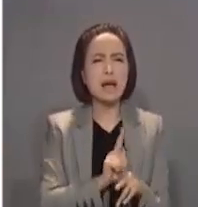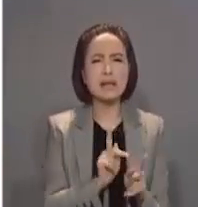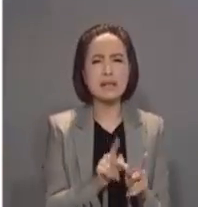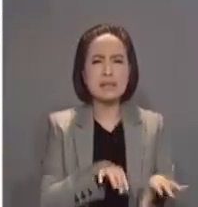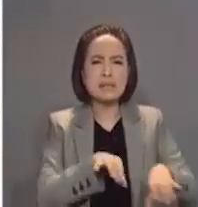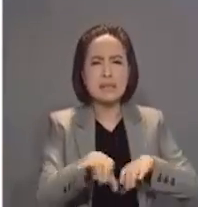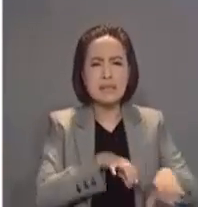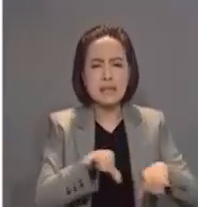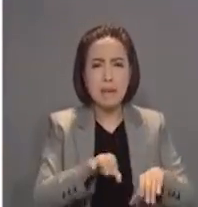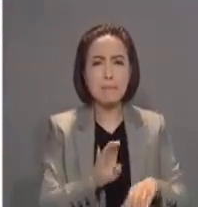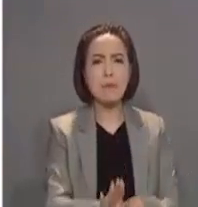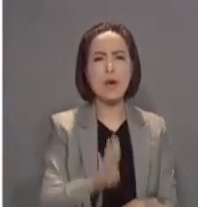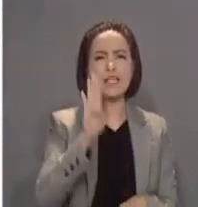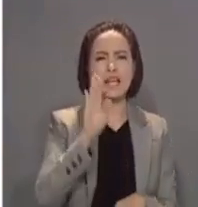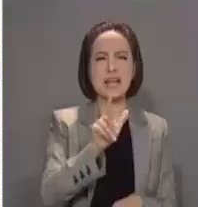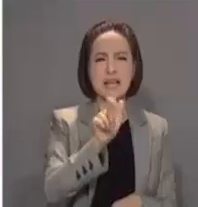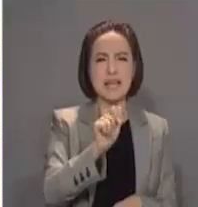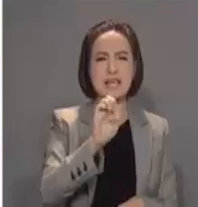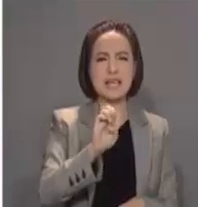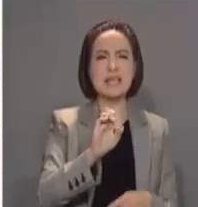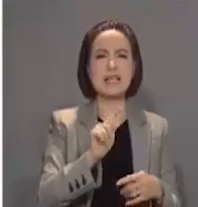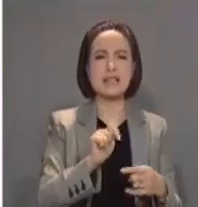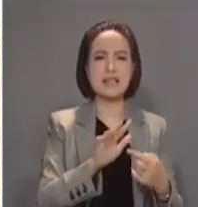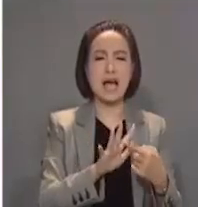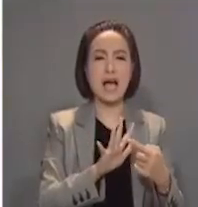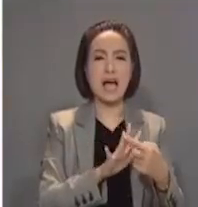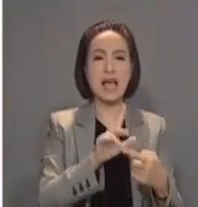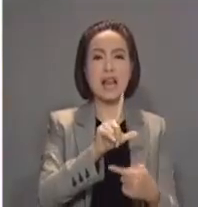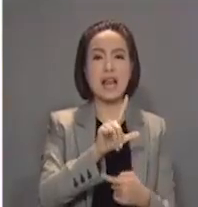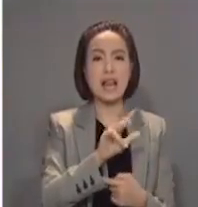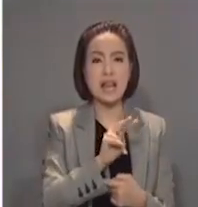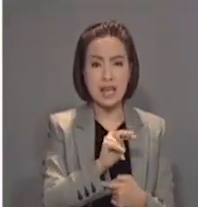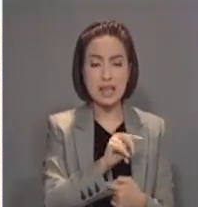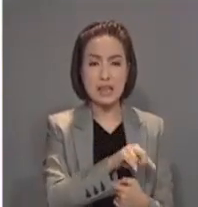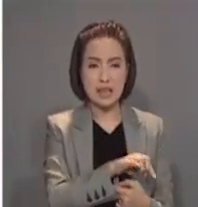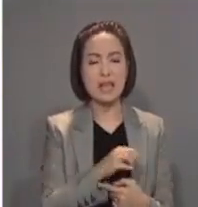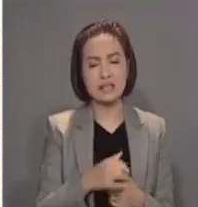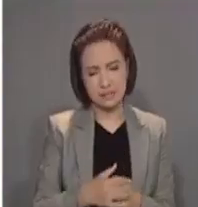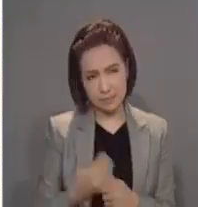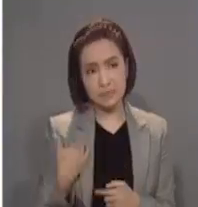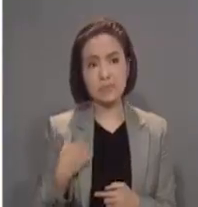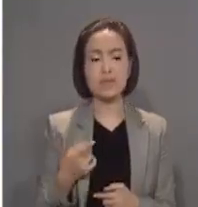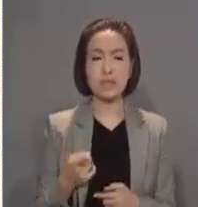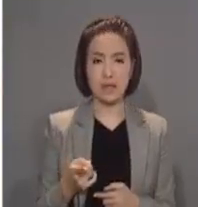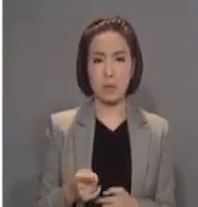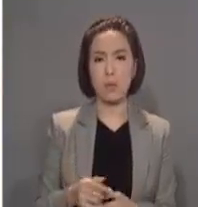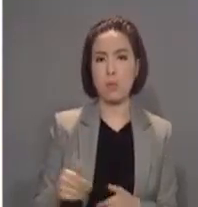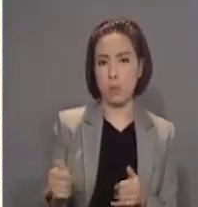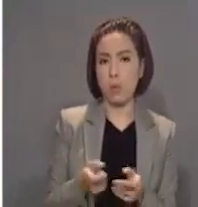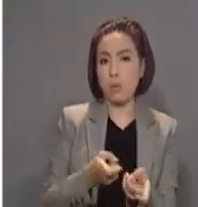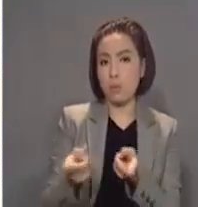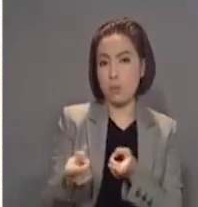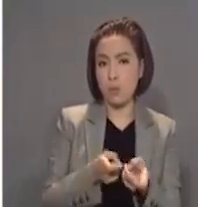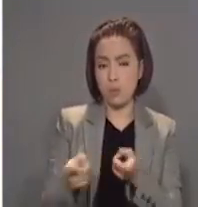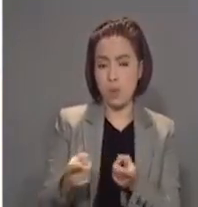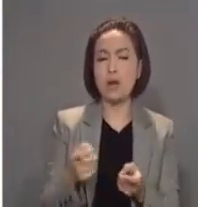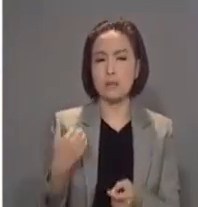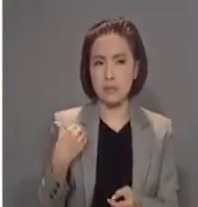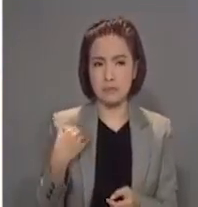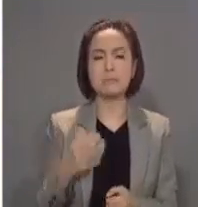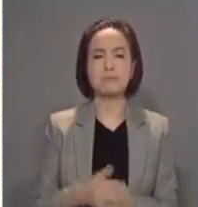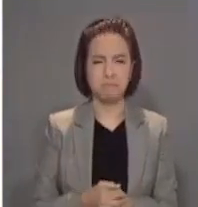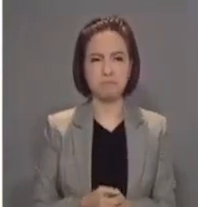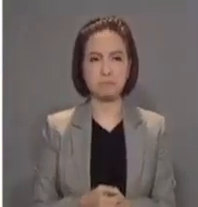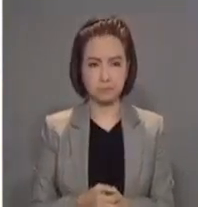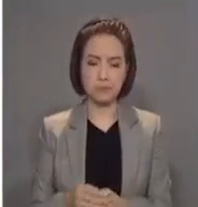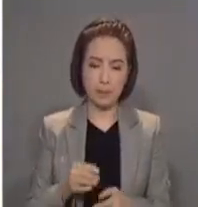ทยดีเวลลอปเมนต์เป็นหนึ่งในกรรมการตั้งอยู่ในหุบเขาภูขี้นาคโดยมีนายสมศักดิ์โพหอมผู้จัดการรังเย็นรีสอร์ทเป็น